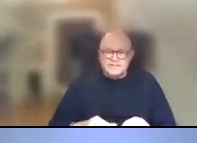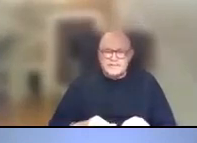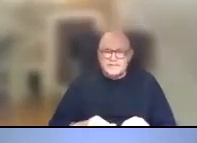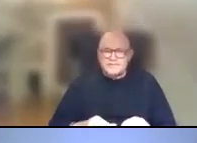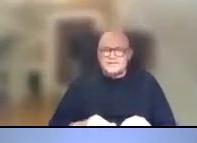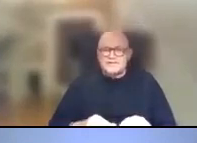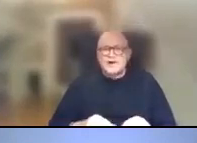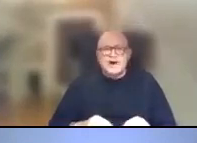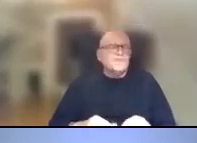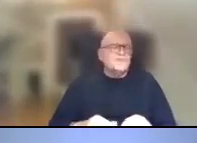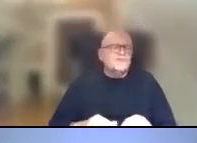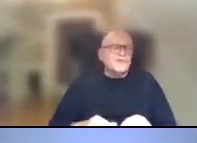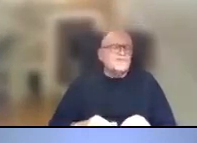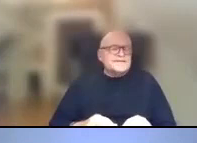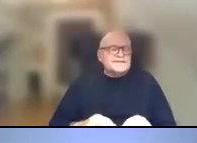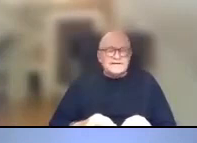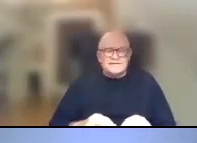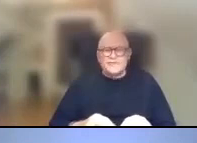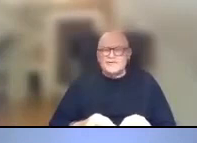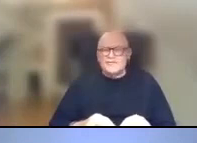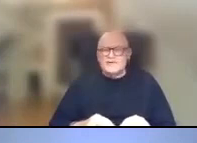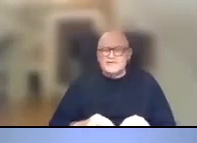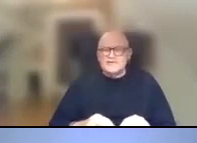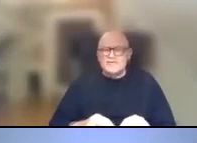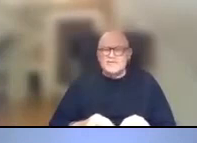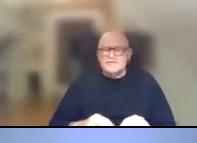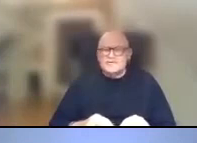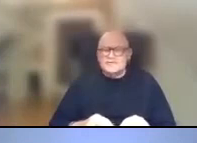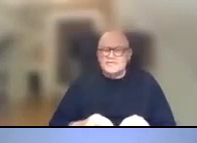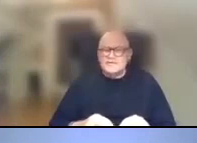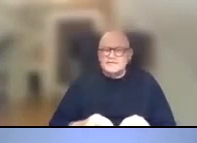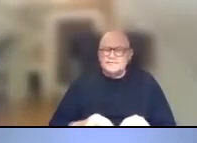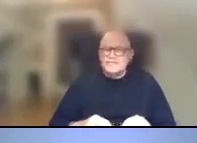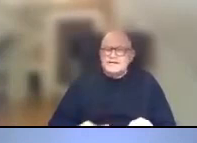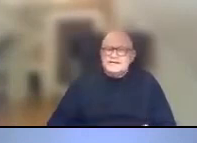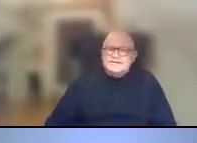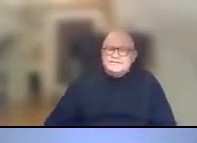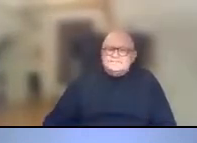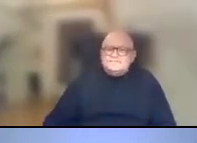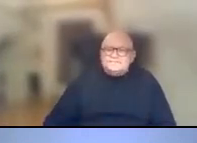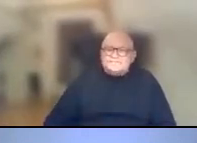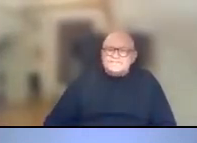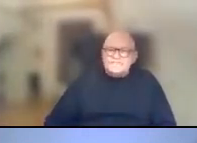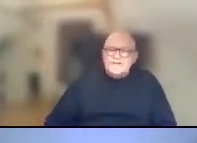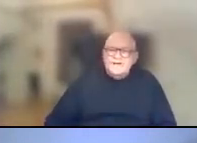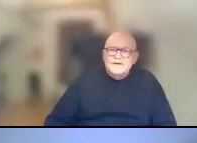zu akzeptieren ist, aufgrund von Verdachtsmomenten, wie es hieß, und vielen Zufällen.